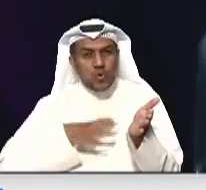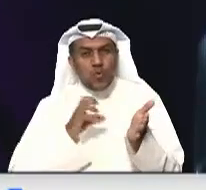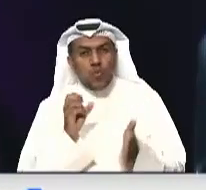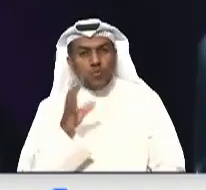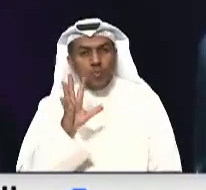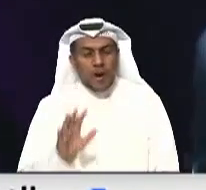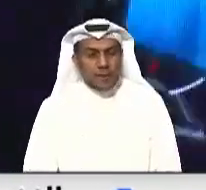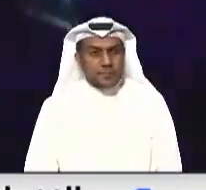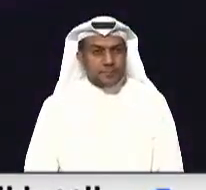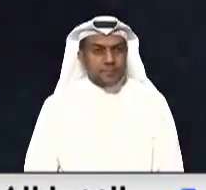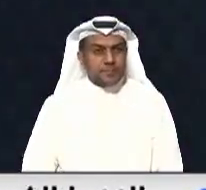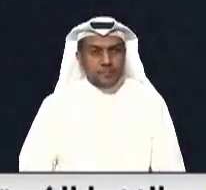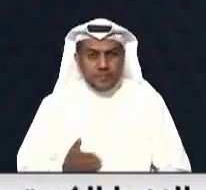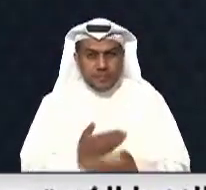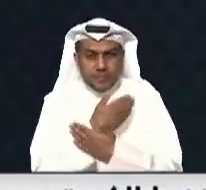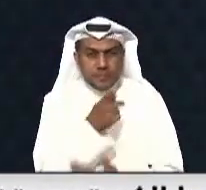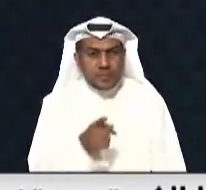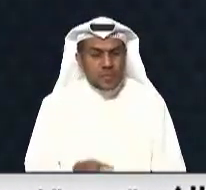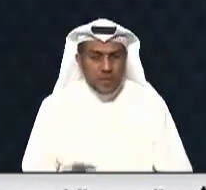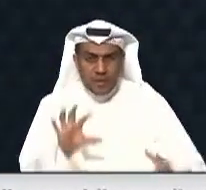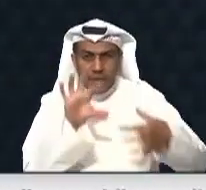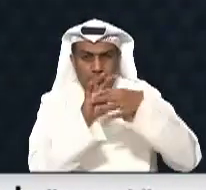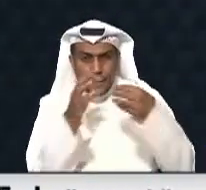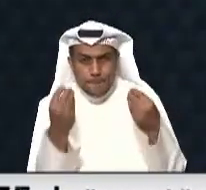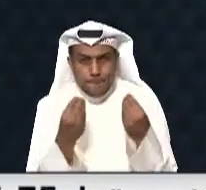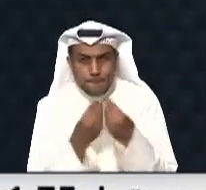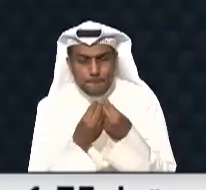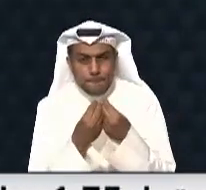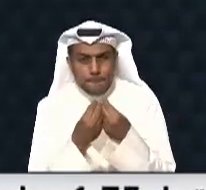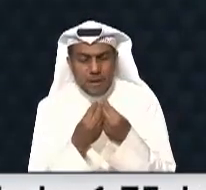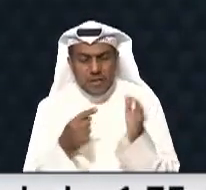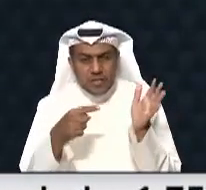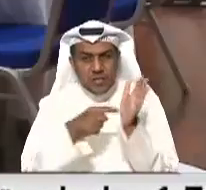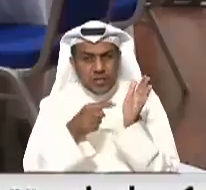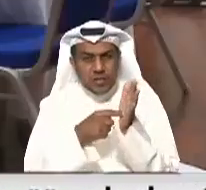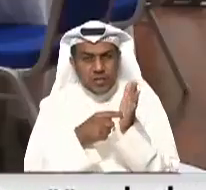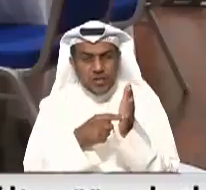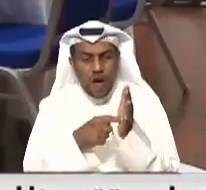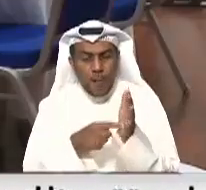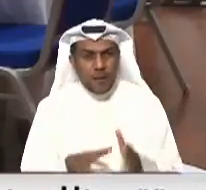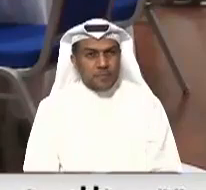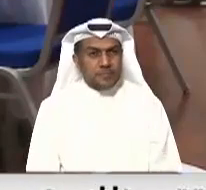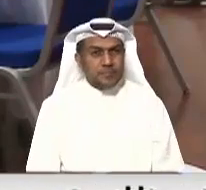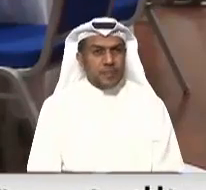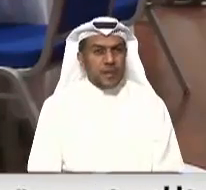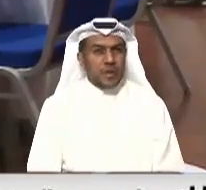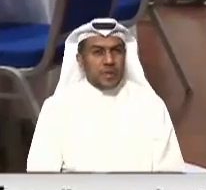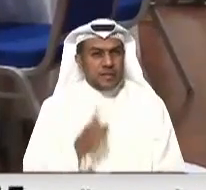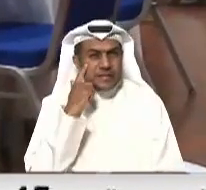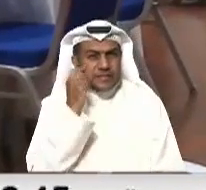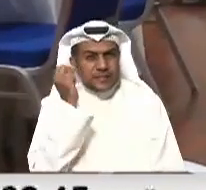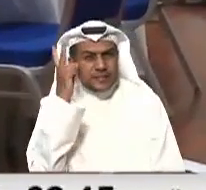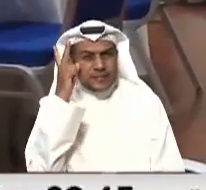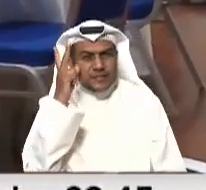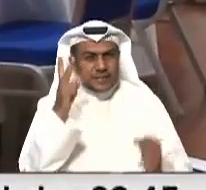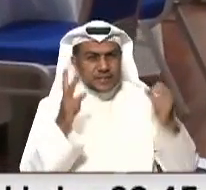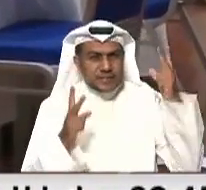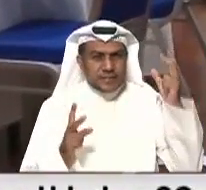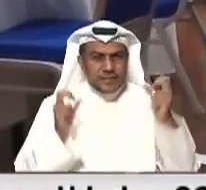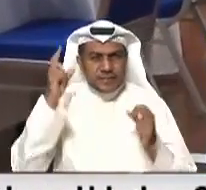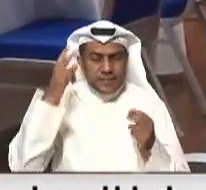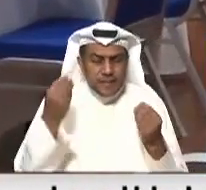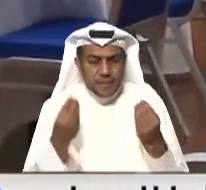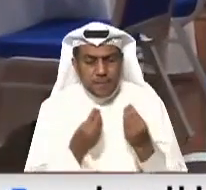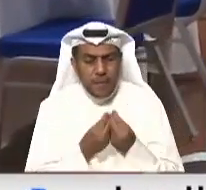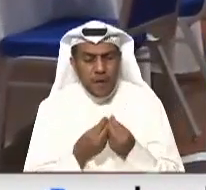والإبداع، والذي نظم بالتعاون مع جامعة هارفارد. خلق بيئة ابتكارية في مواضيع متعلقة وتدور حول